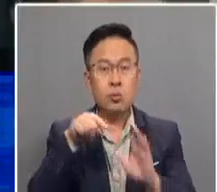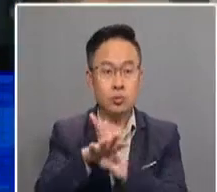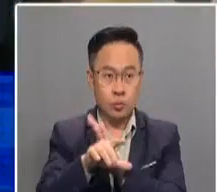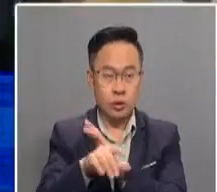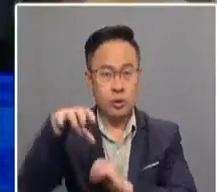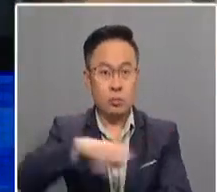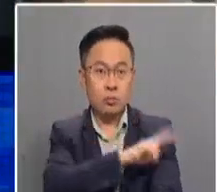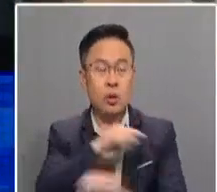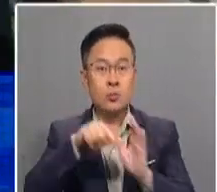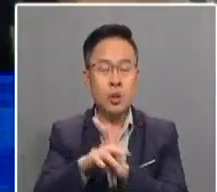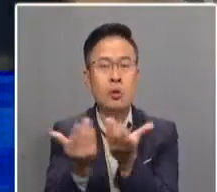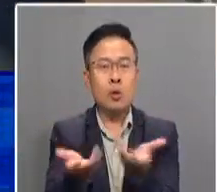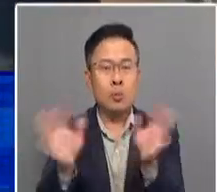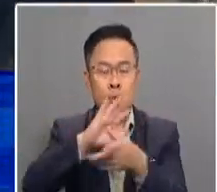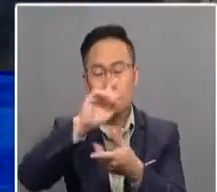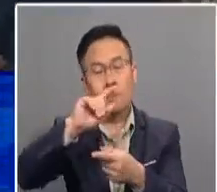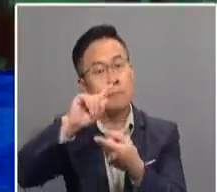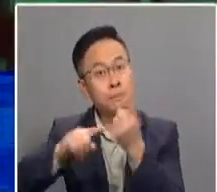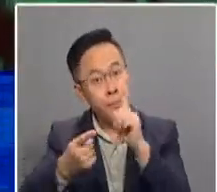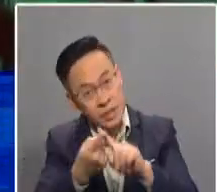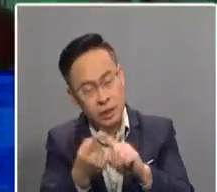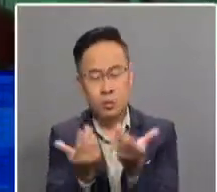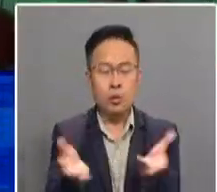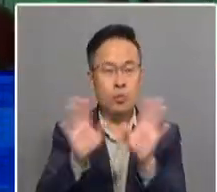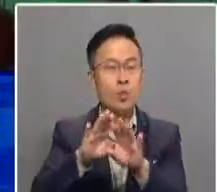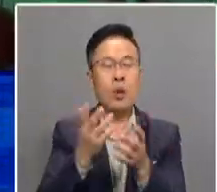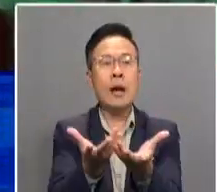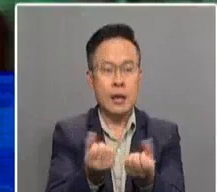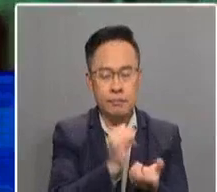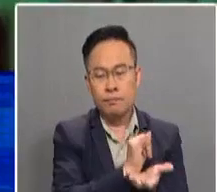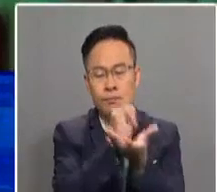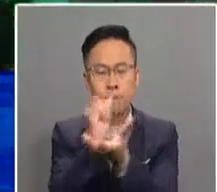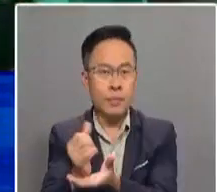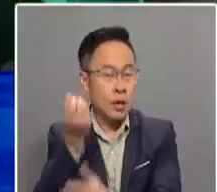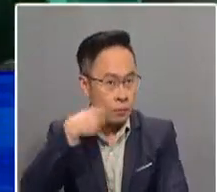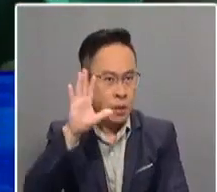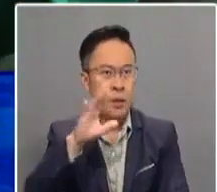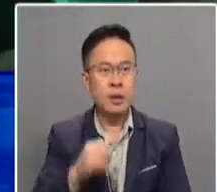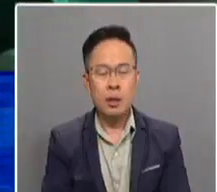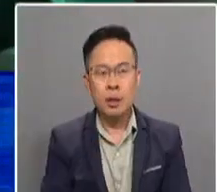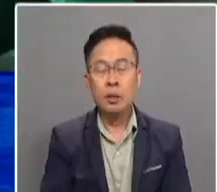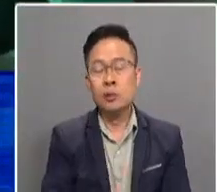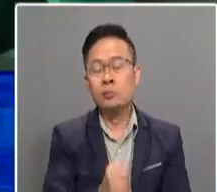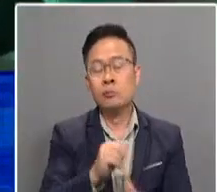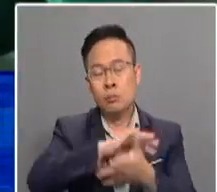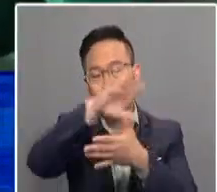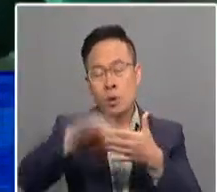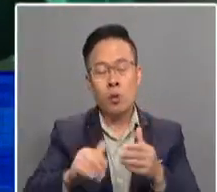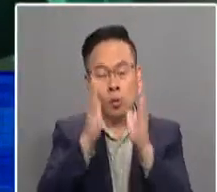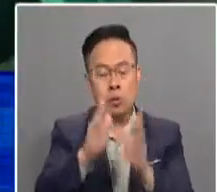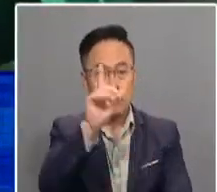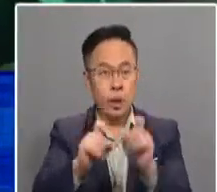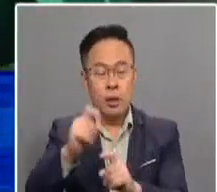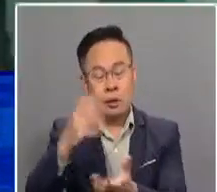องสามีภรรยานะฮะมีญาติแล้วก็เพื่อนสนิทเนี่ยมารอรับศพเพื่อนำกลับไปบำเพ็ญกุศลนะคะหนึ่งในญาติของผู้เสียชีวิตทั้งสองคนเล่าให้ฟัง